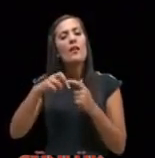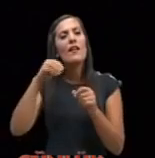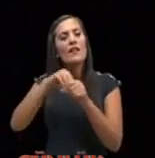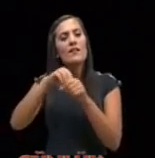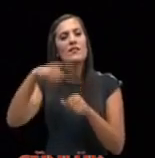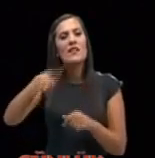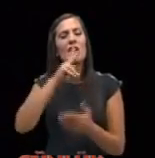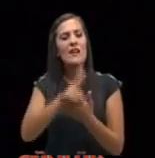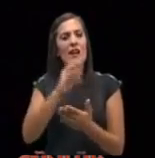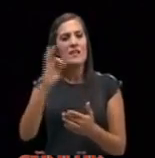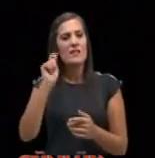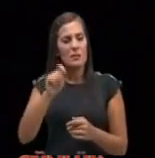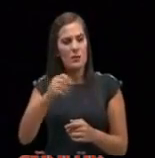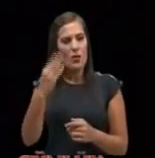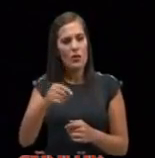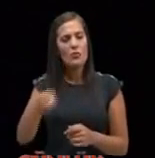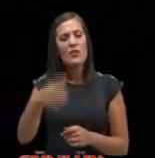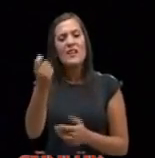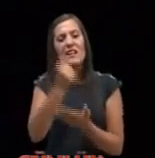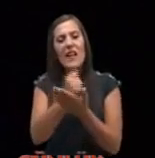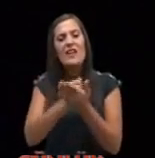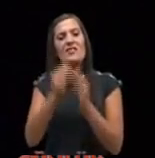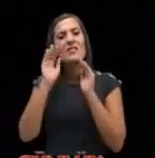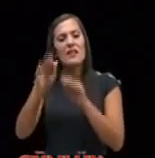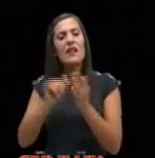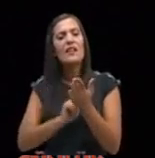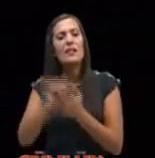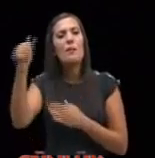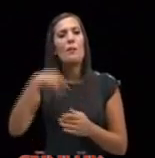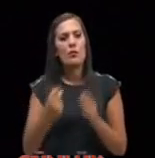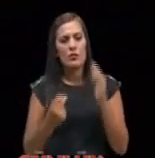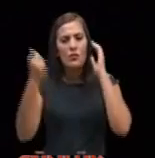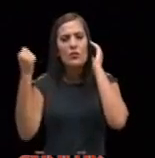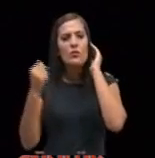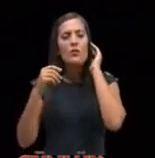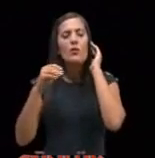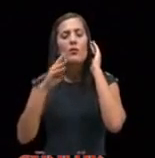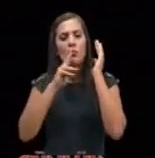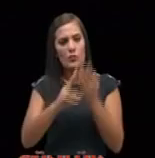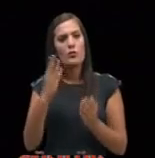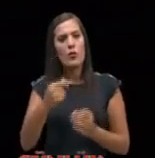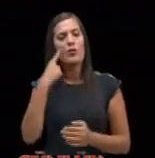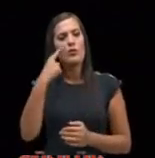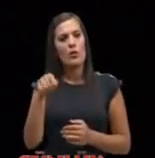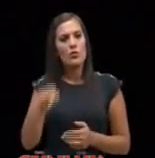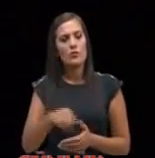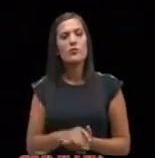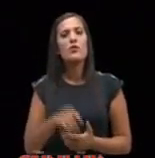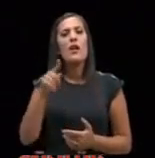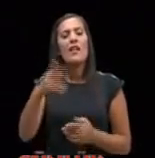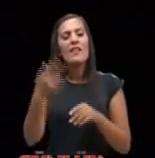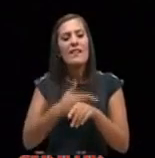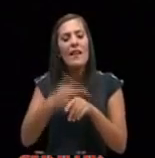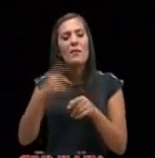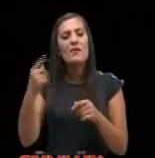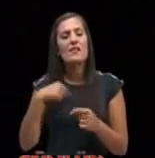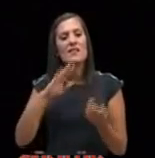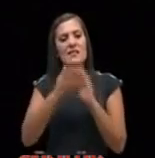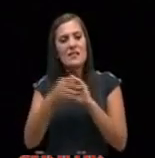bölgeye odaklanılan çalışma fareler üzerinden yürütülmüş. Araştırma sırasında beynin amigdala noktasında ekibin